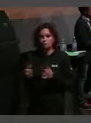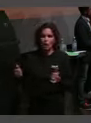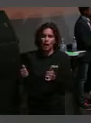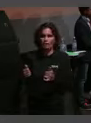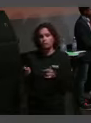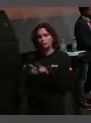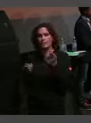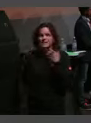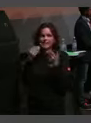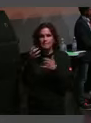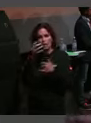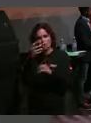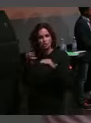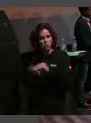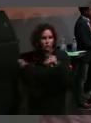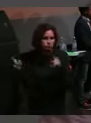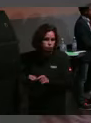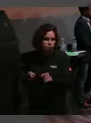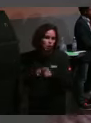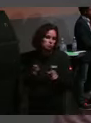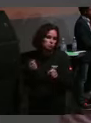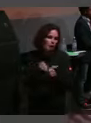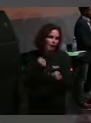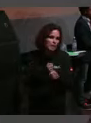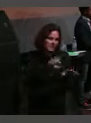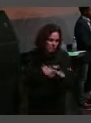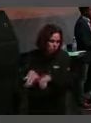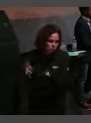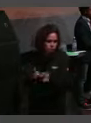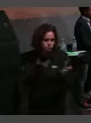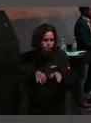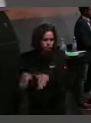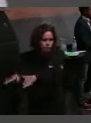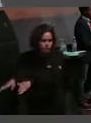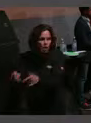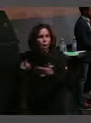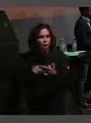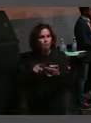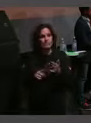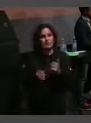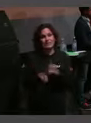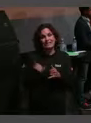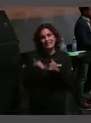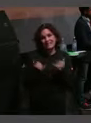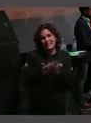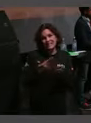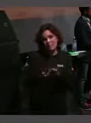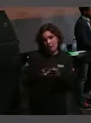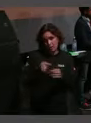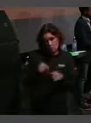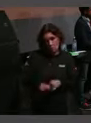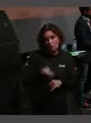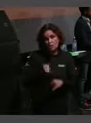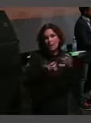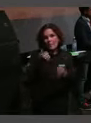vil gi større lokale ringvirkninger, vi snakker om arbeidsplasser og så videre. Og så det jo kroneksempelet som vi jo alle har snakket om den siste uka, jo Melkøya, som